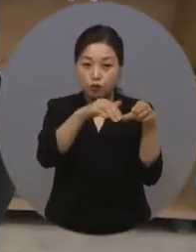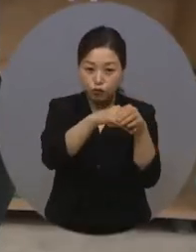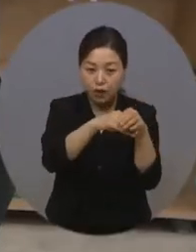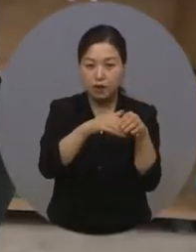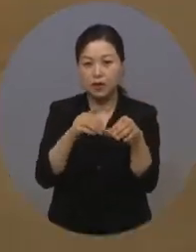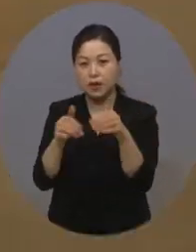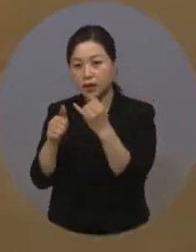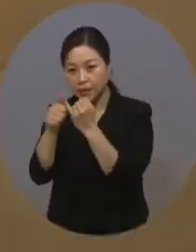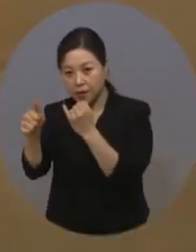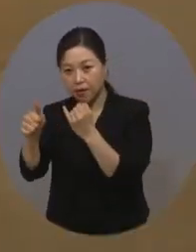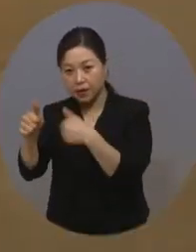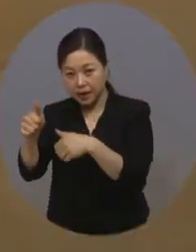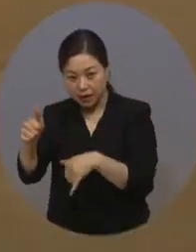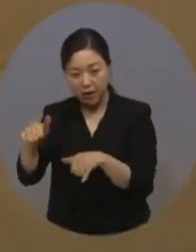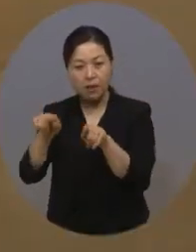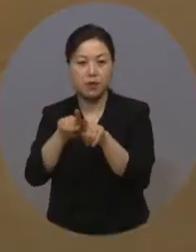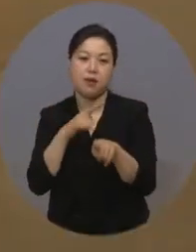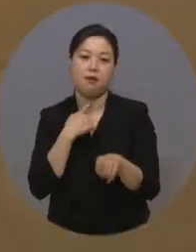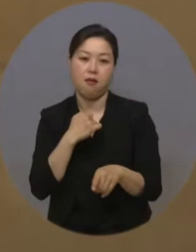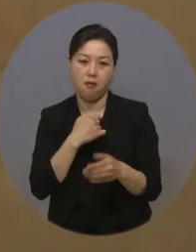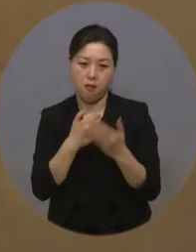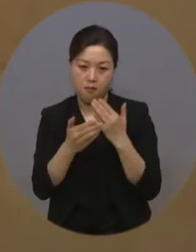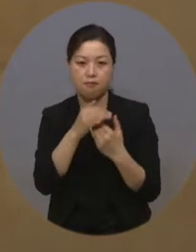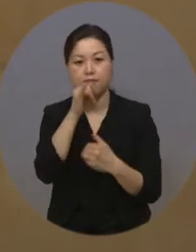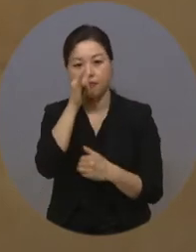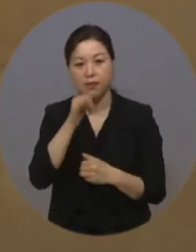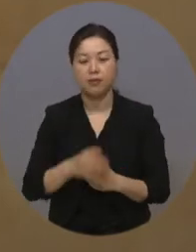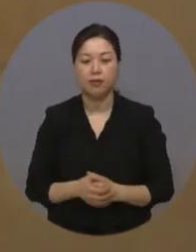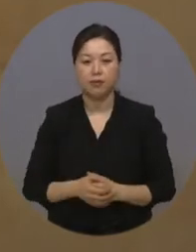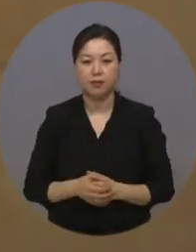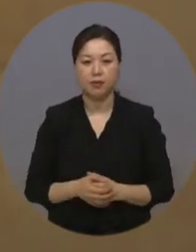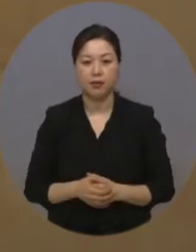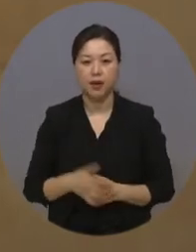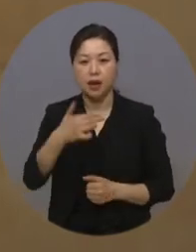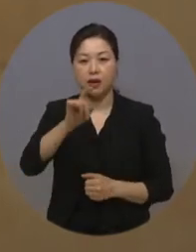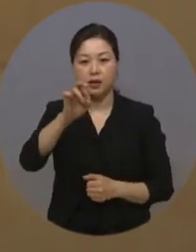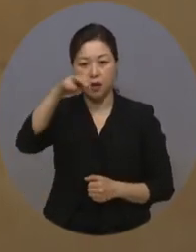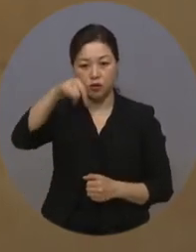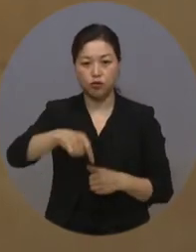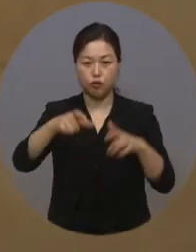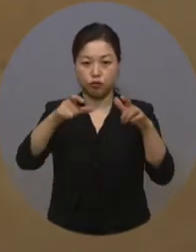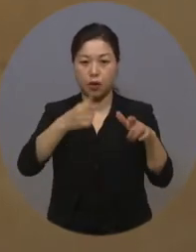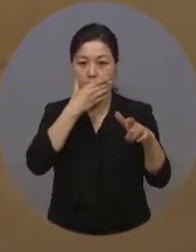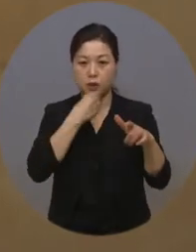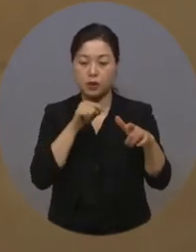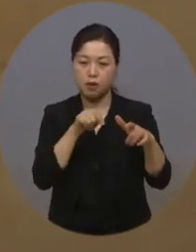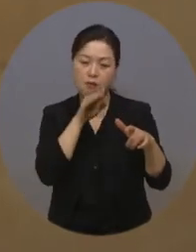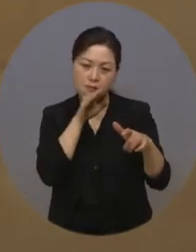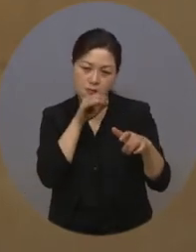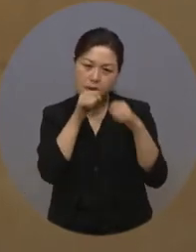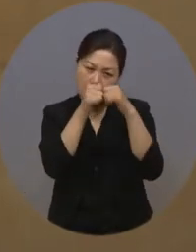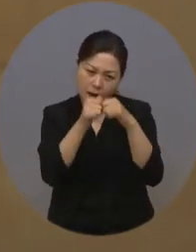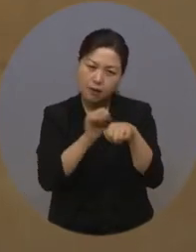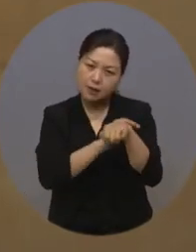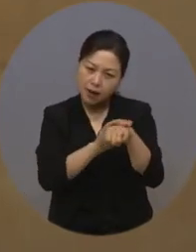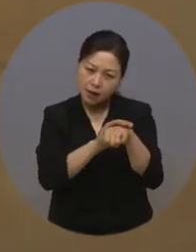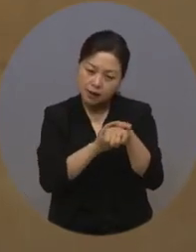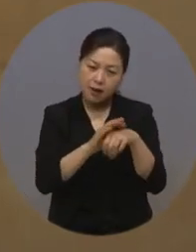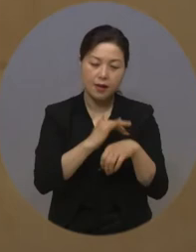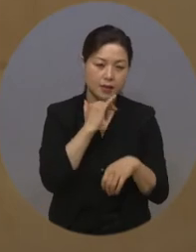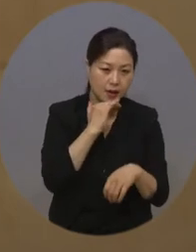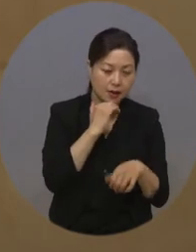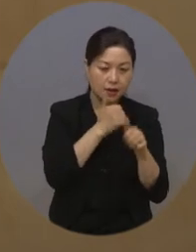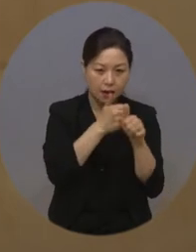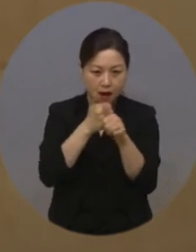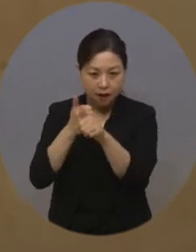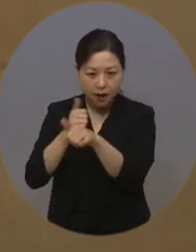라고 했고요 그림 그 말씀 들어보니까 이장우 수군의 복지가 지금 말씀하신 건 총총하게 세대별로 아주 이렇게